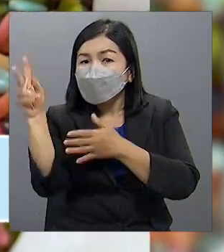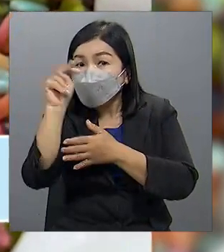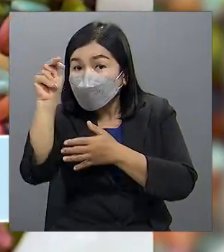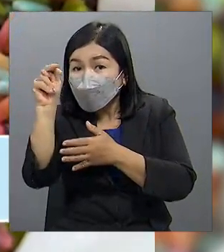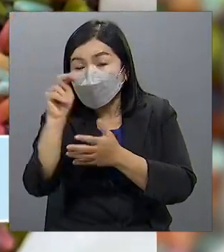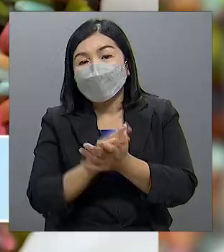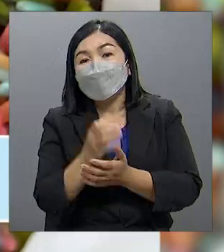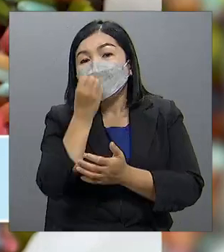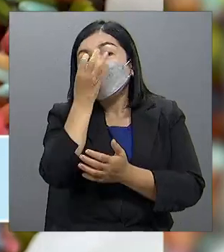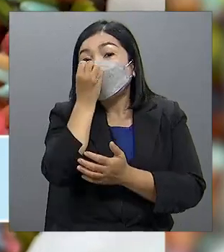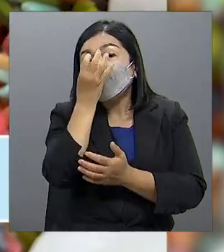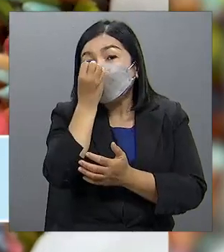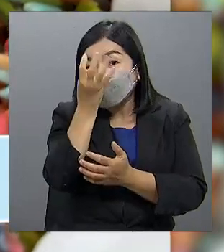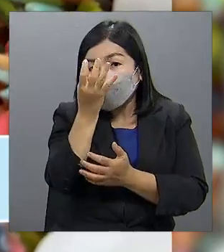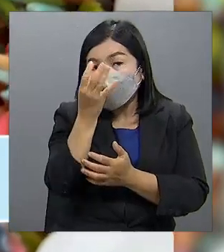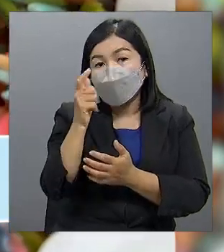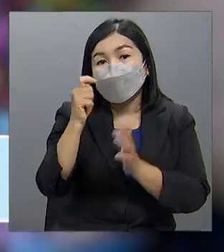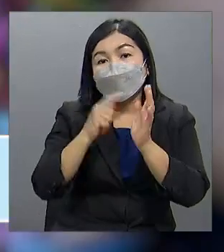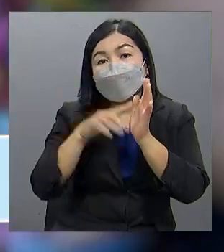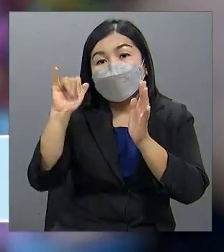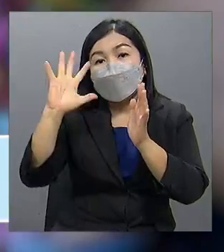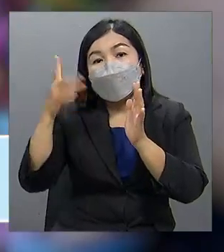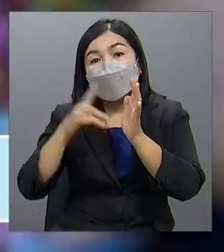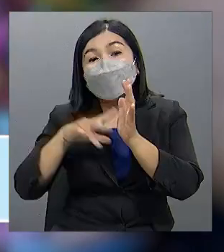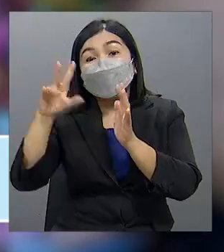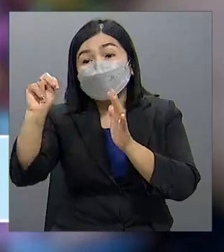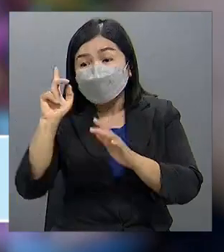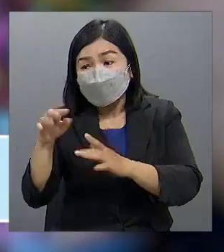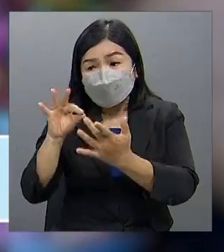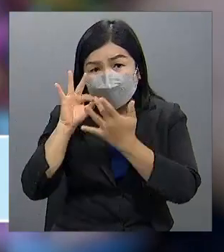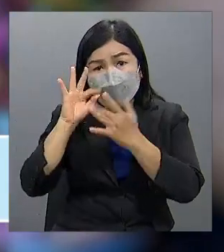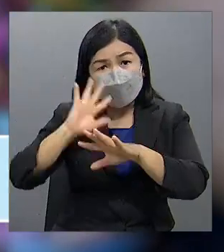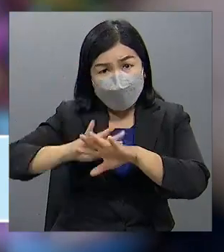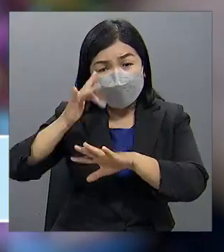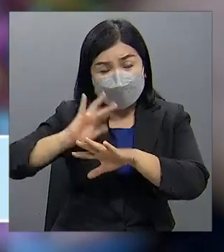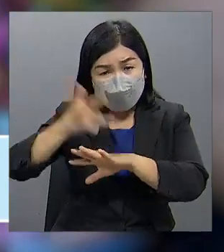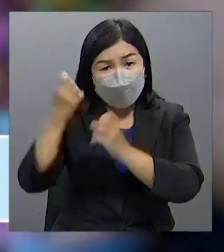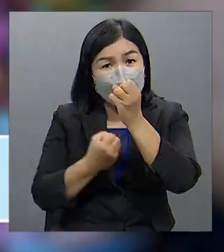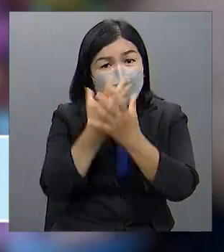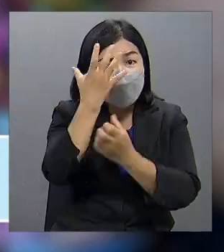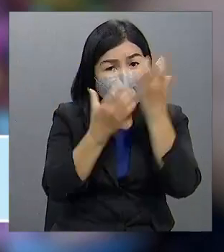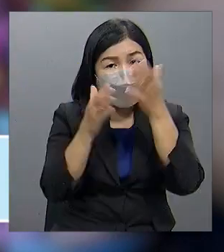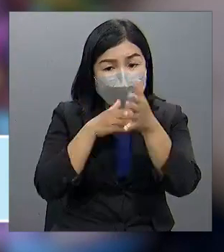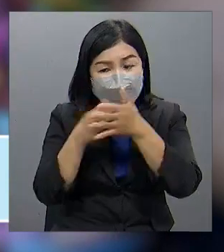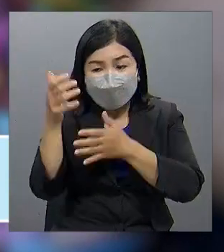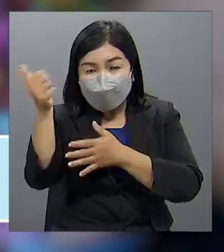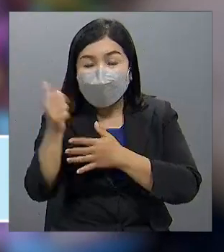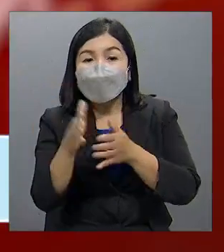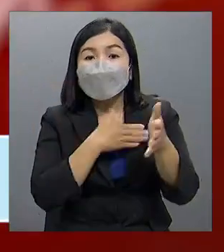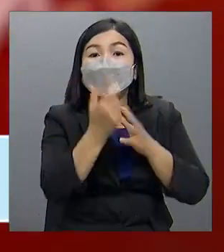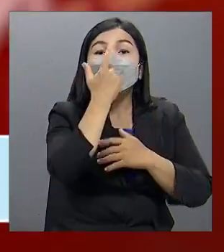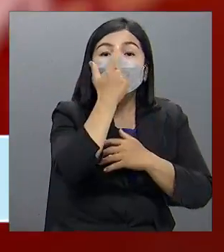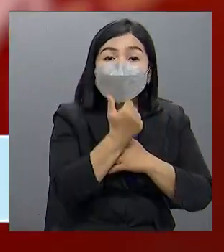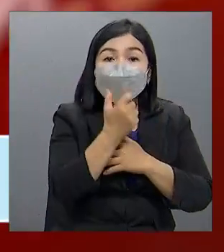ซึ่งคุณตุ๊กบอกว่าถ้าหากมีเวลานะเลือกใช้สีตามธรรมชาติได้เลยมีคำแนะนำนะคะว่าถ้าหากว่าอยากได้สีแดงก็นี่เลยจากกระเจี๊ยบ